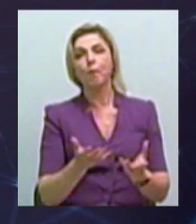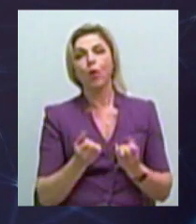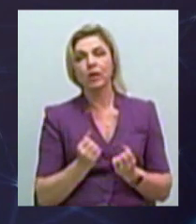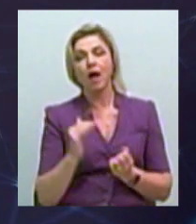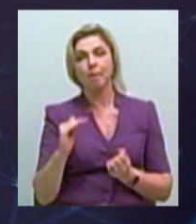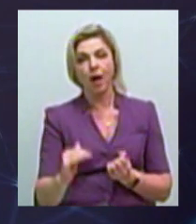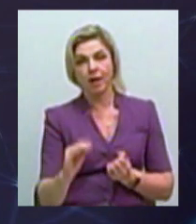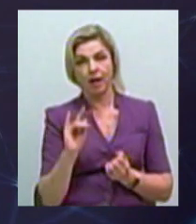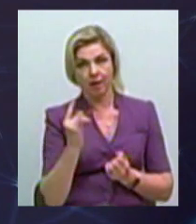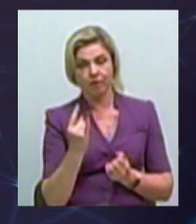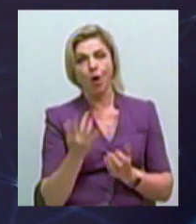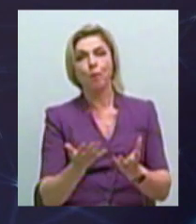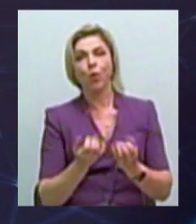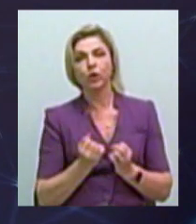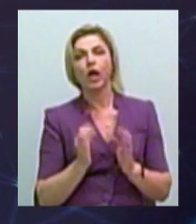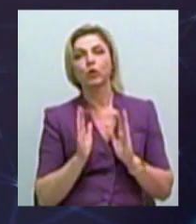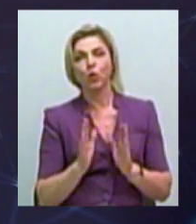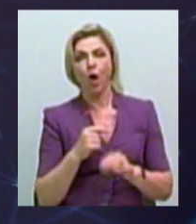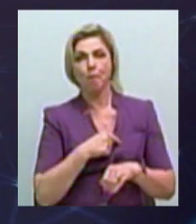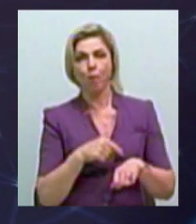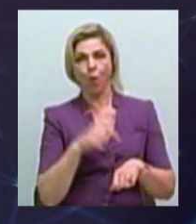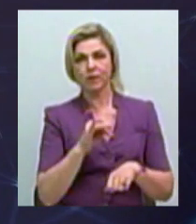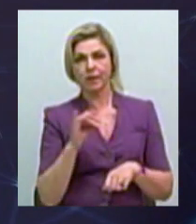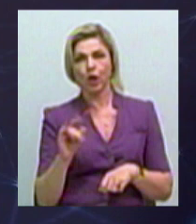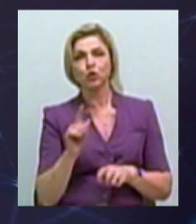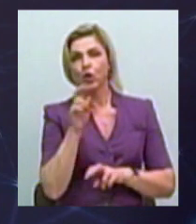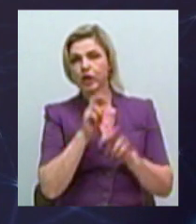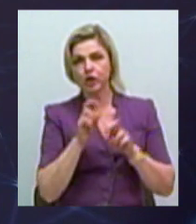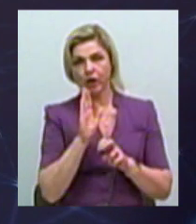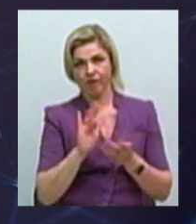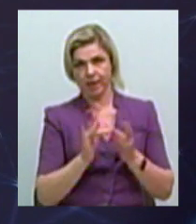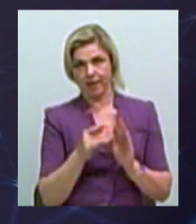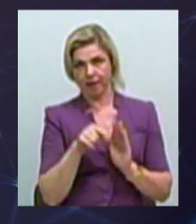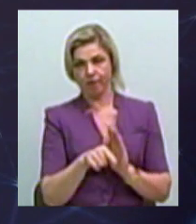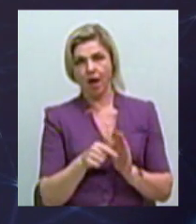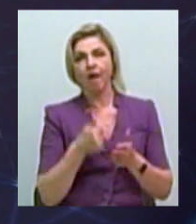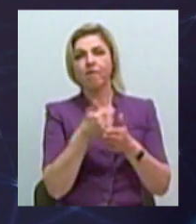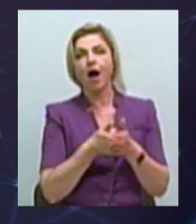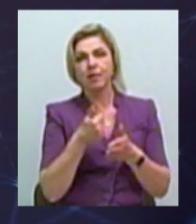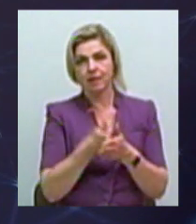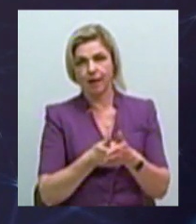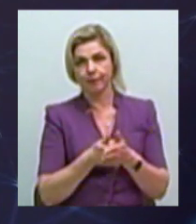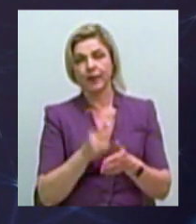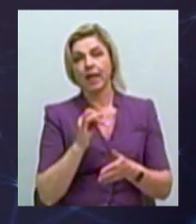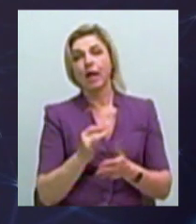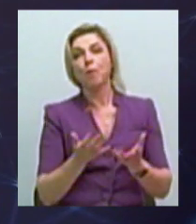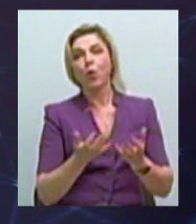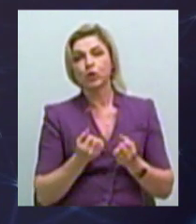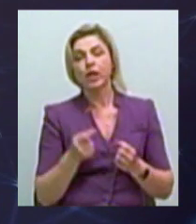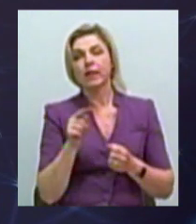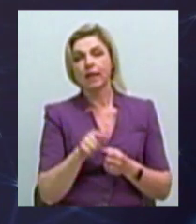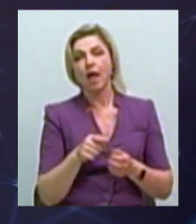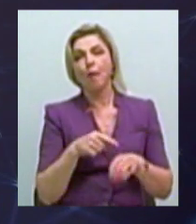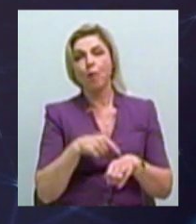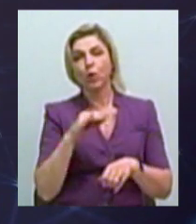маленька людина, дитина отримує ті емоції, які вона шукає у віртуальному світі. Схвалення. І вона отримує ті емоції,